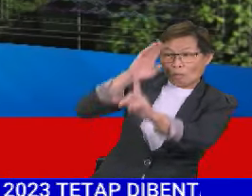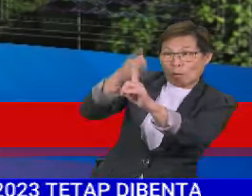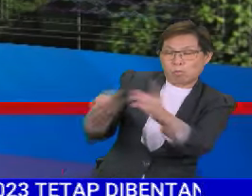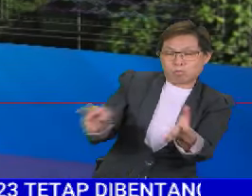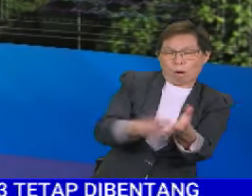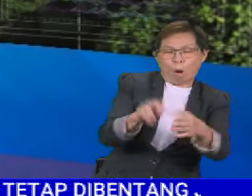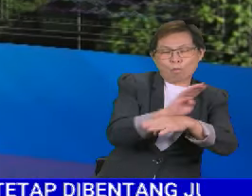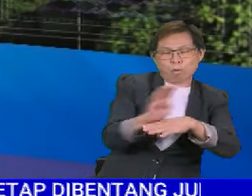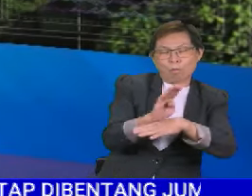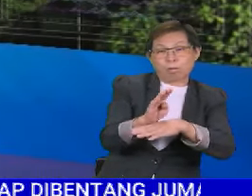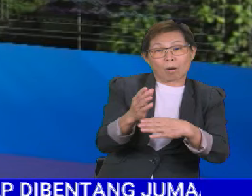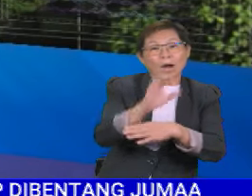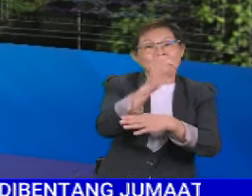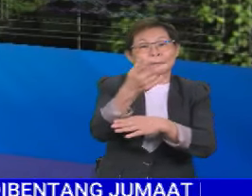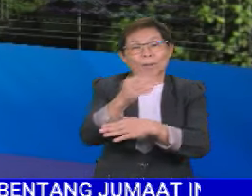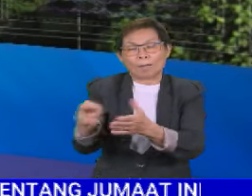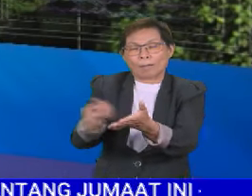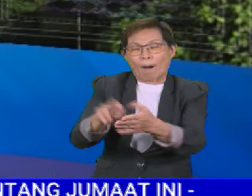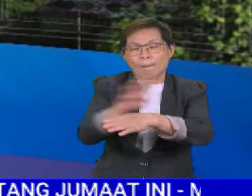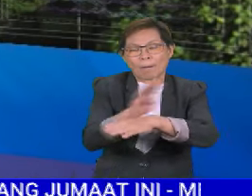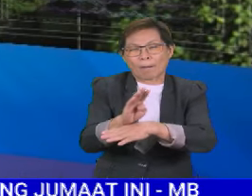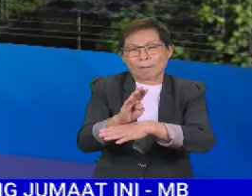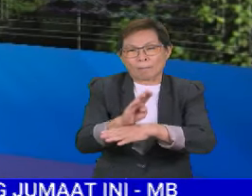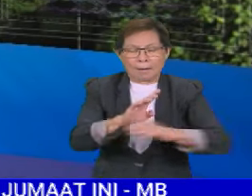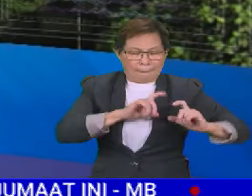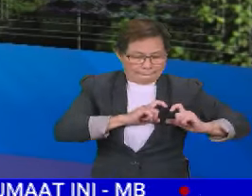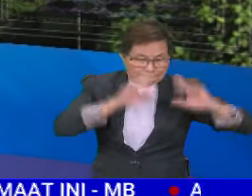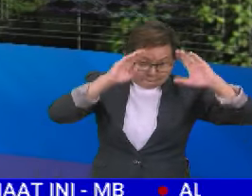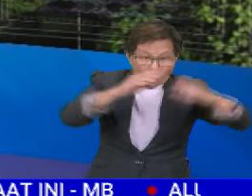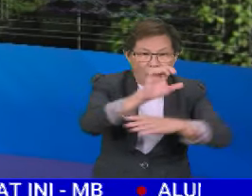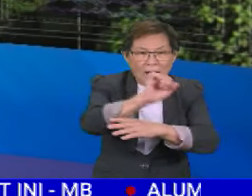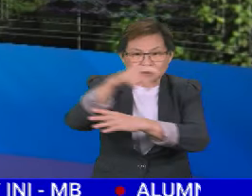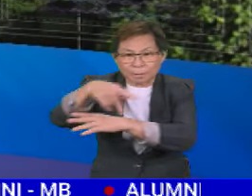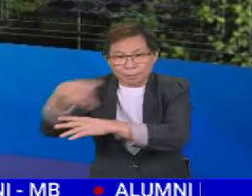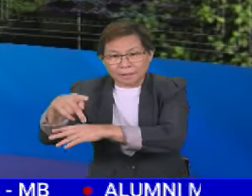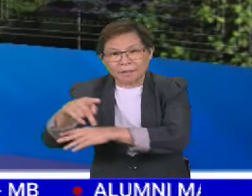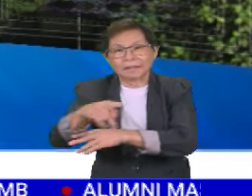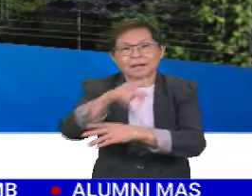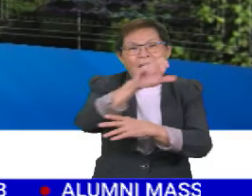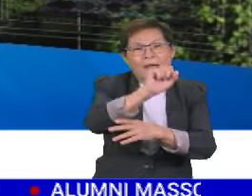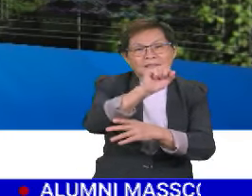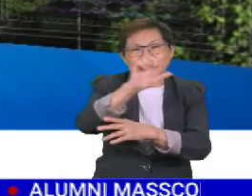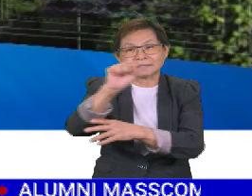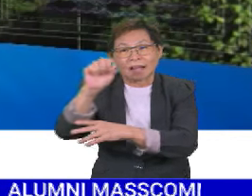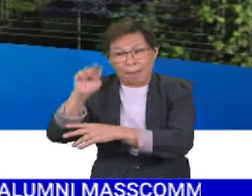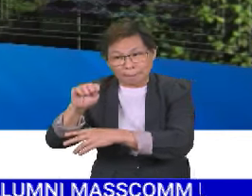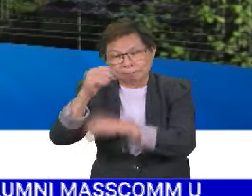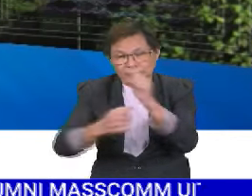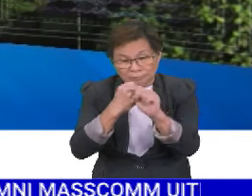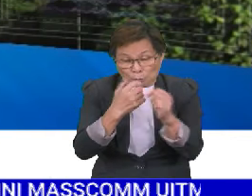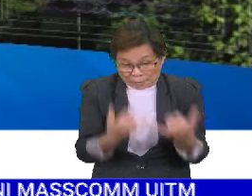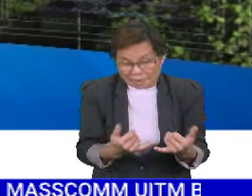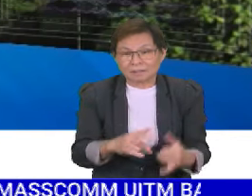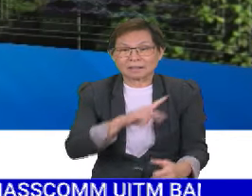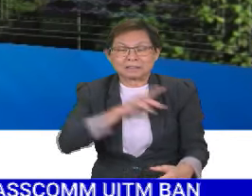pendaftaran perniagaan melalui skim pendaftaran perniagaan prihatin SPP Suruhanjaya Syarikat Malaysia SSM tahun ini.